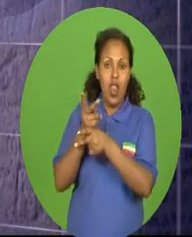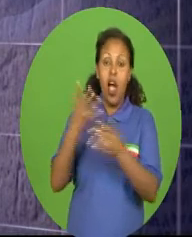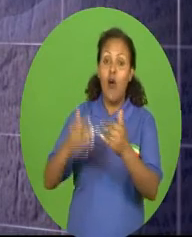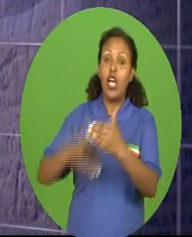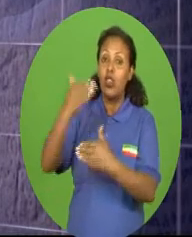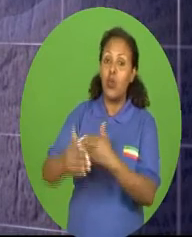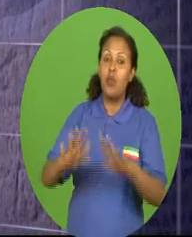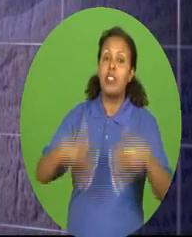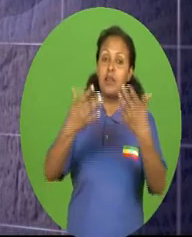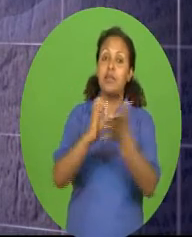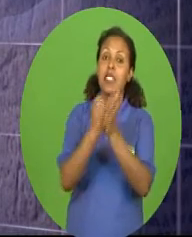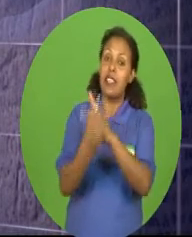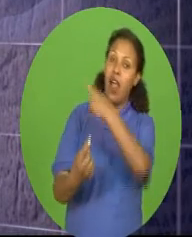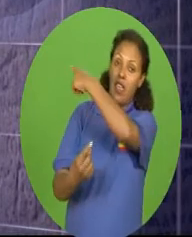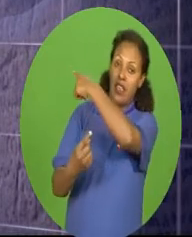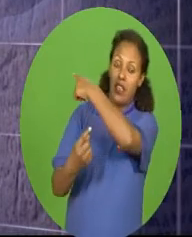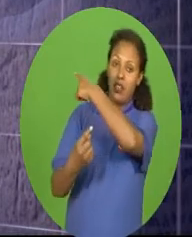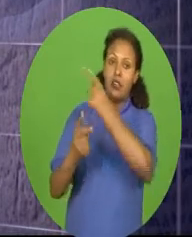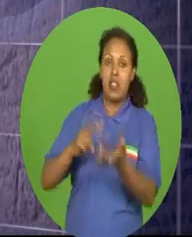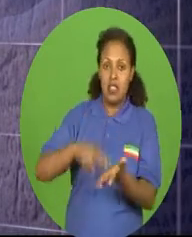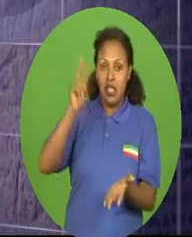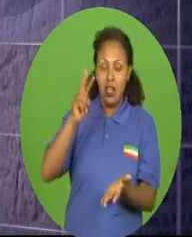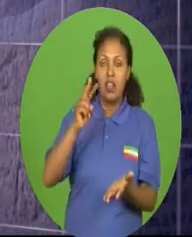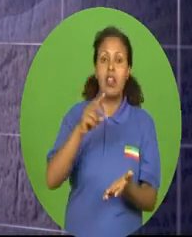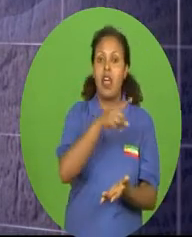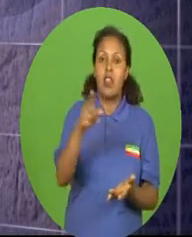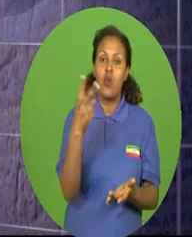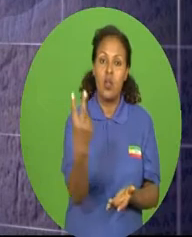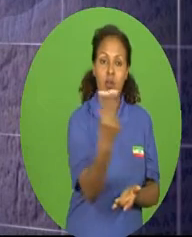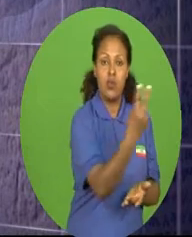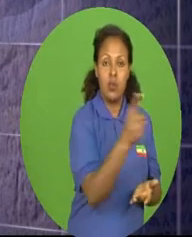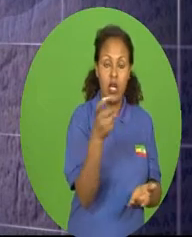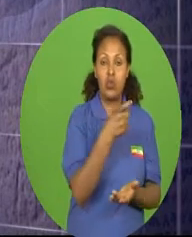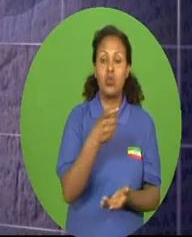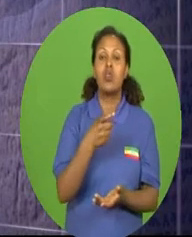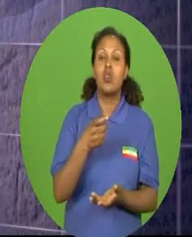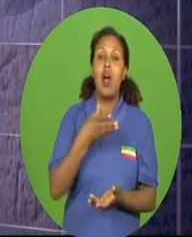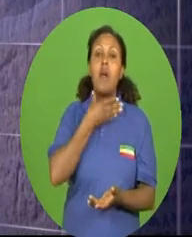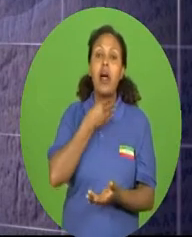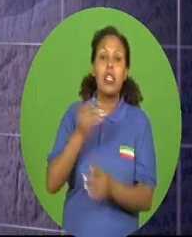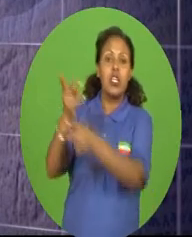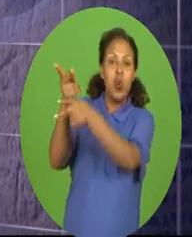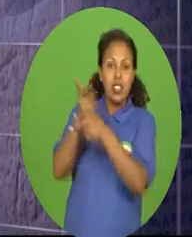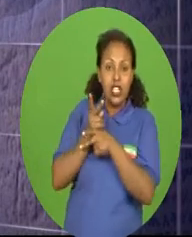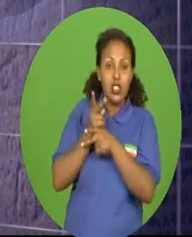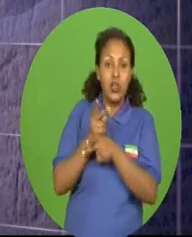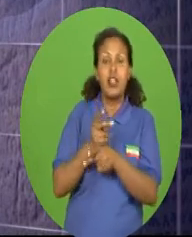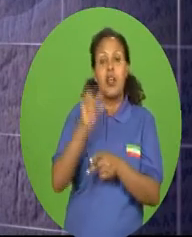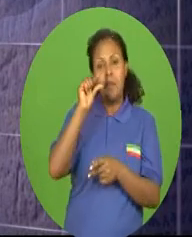ደረጃ ተውሷል። ቀጥሎ በተሰጣችሁ ምሳሌ መነሻነት ጥንድ ጥንድ በመሆን